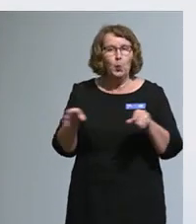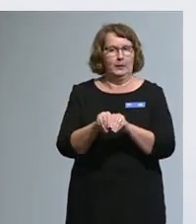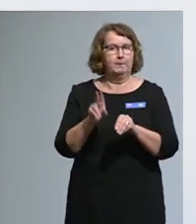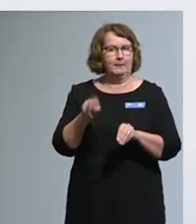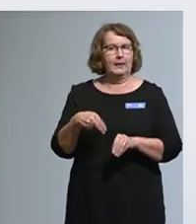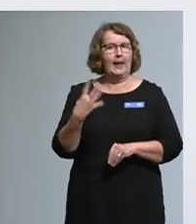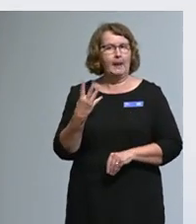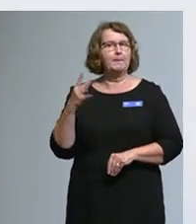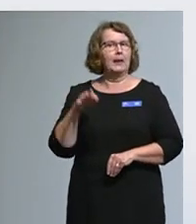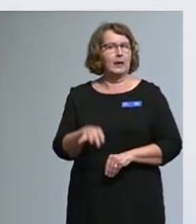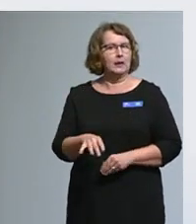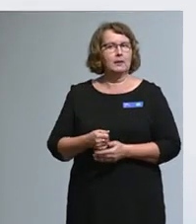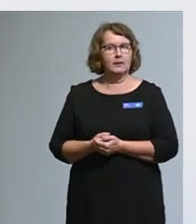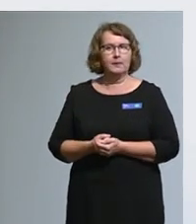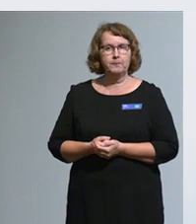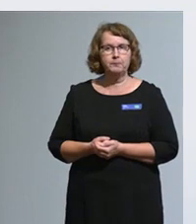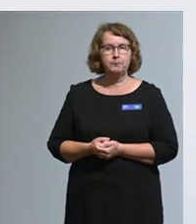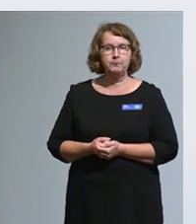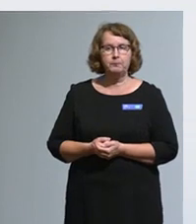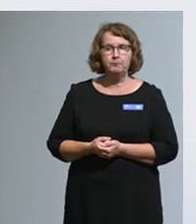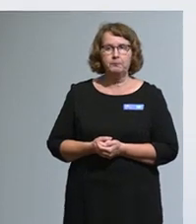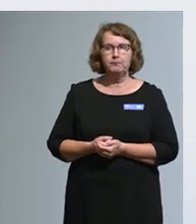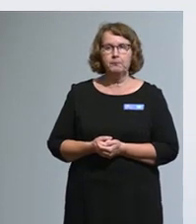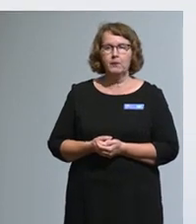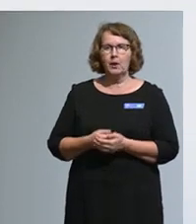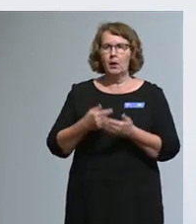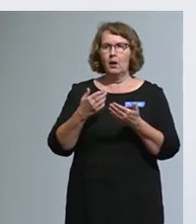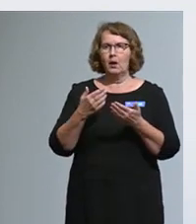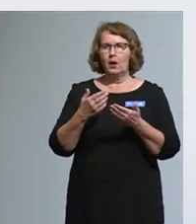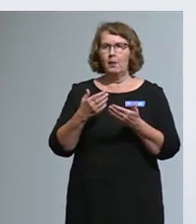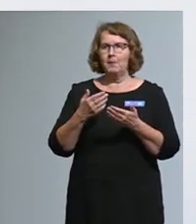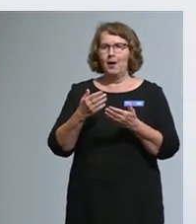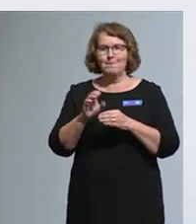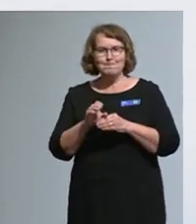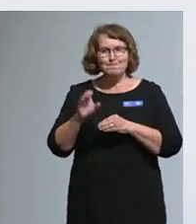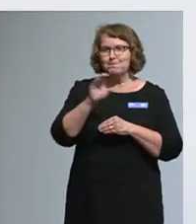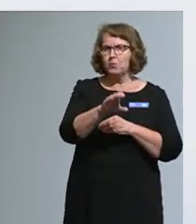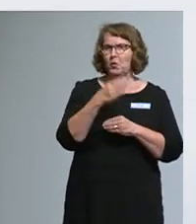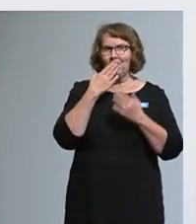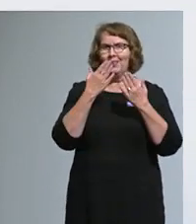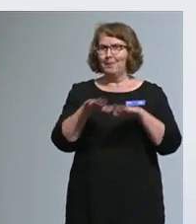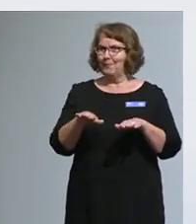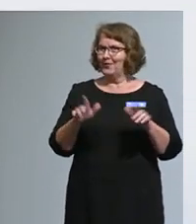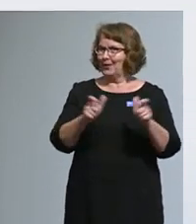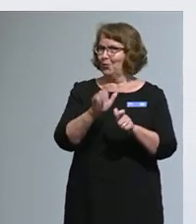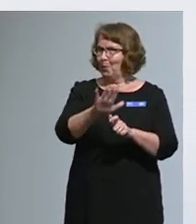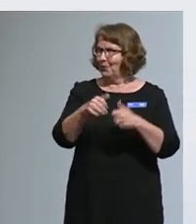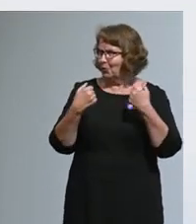4 miljardia. Tämä on ollut hyvä tapa tukea järjestöjen toimintaa ja kehittämistyötä.